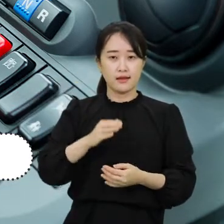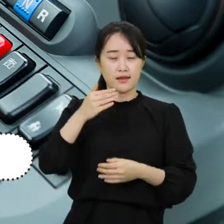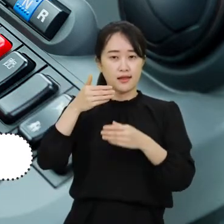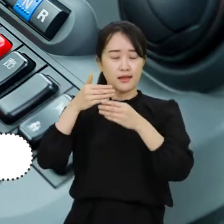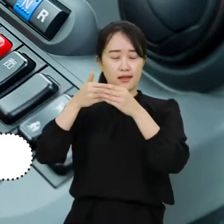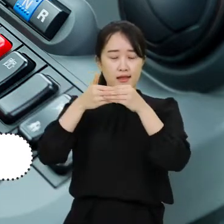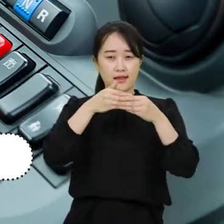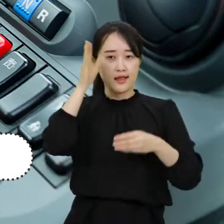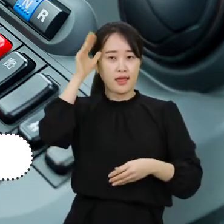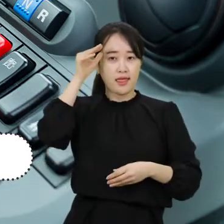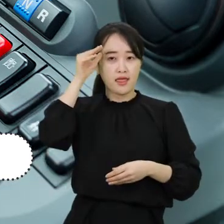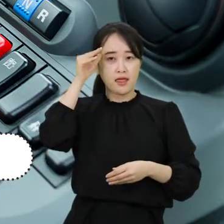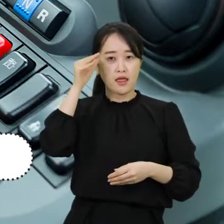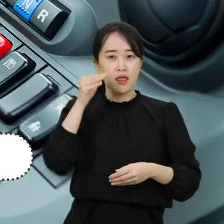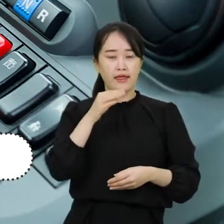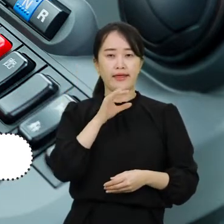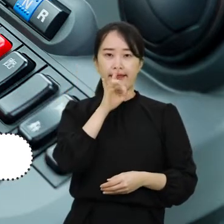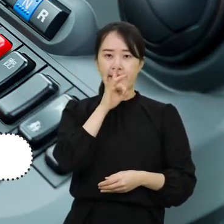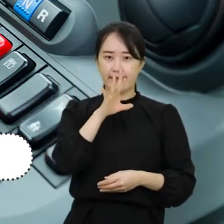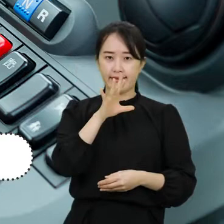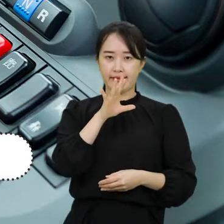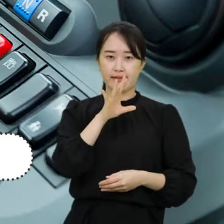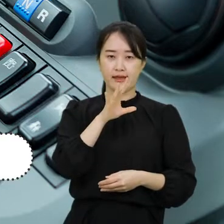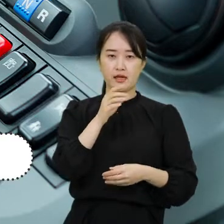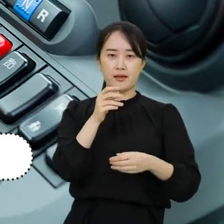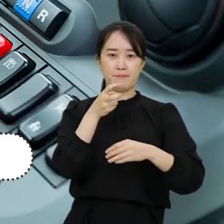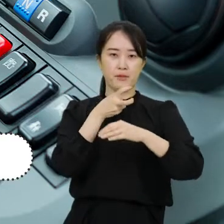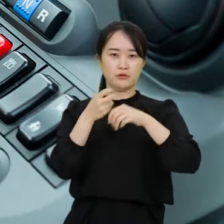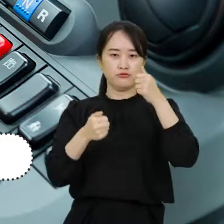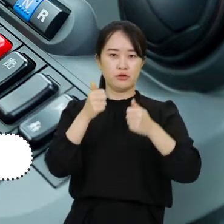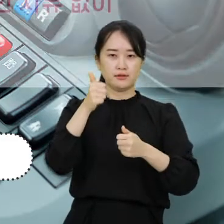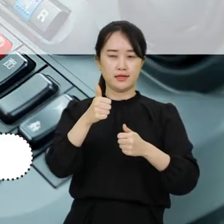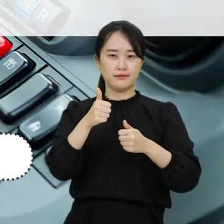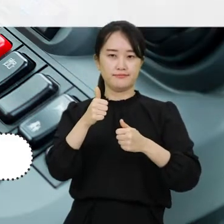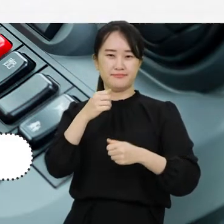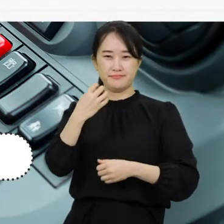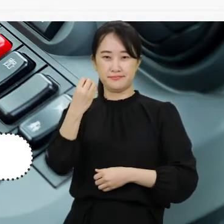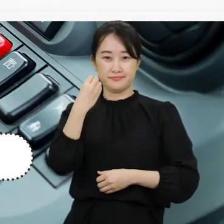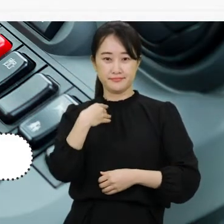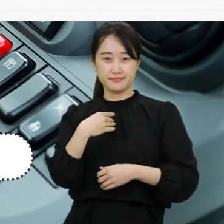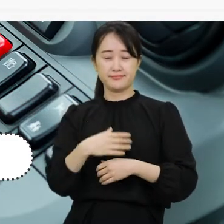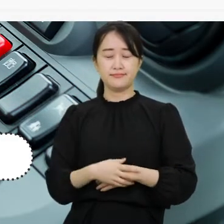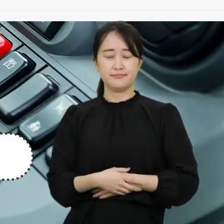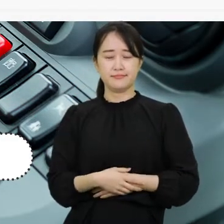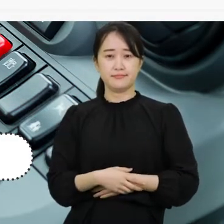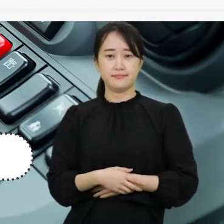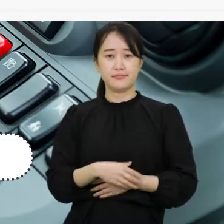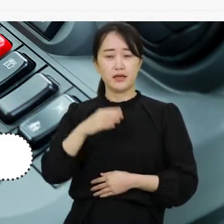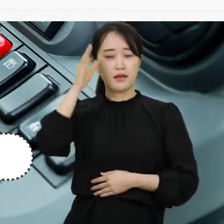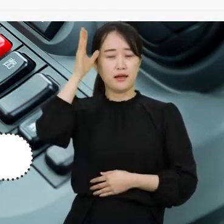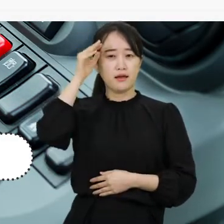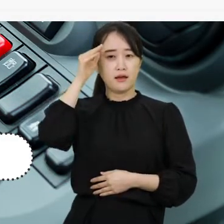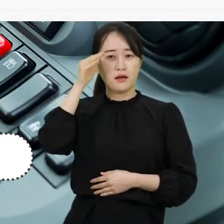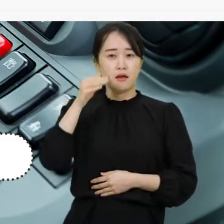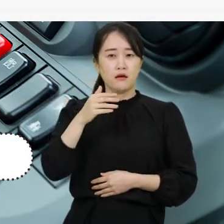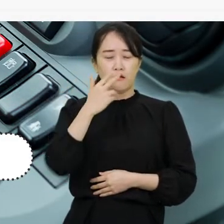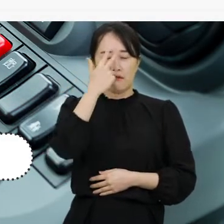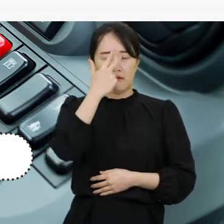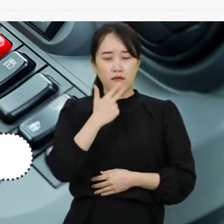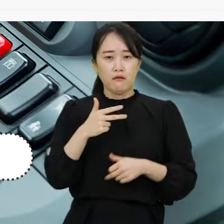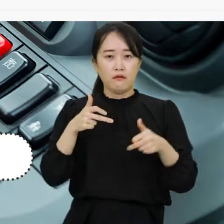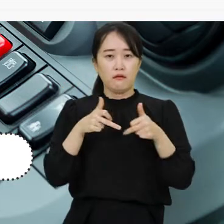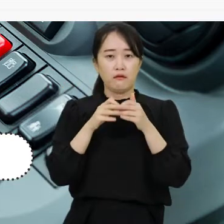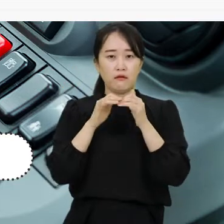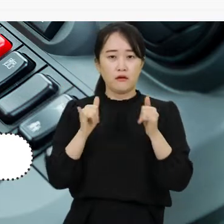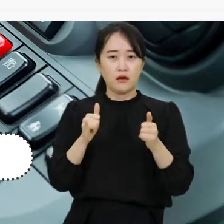안내견 승차할 수 없다라고 기사분이 고지하시더라고요. 근데 안내견을 사용하는 장애인도